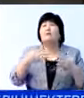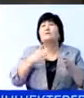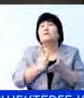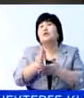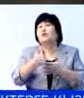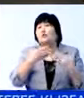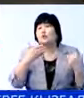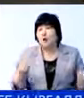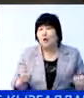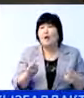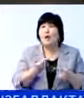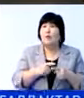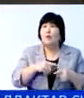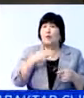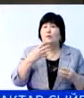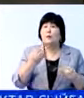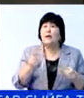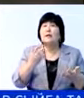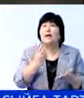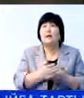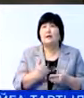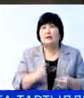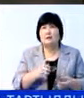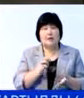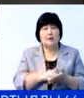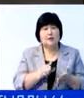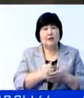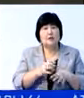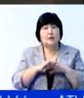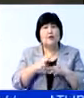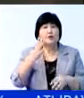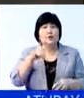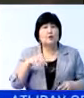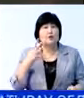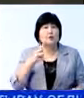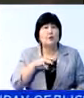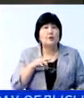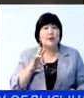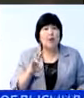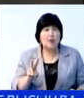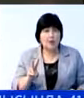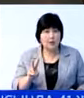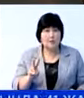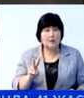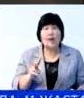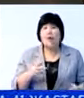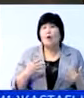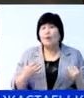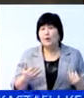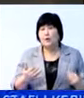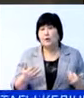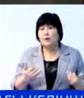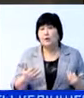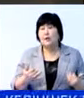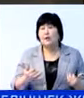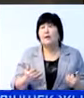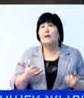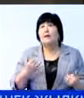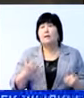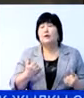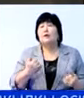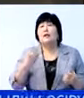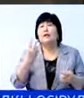қаржы алдық. Бірақ салық түсімдеріміз небәрі 4-4 миллион. Бүгінгі күні 2 миллион теңге